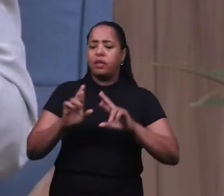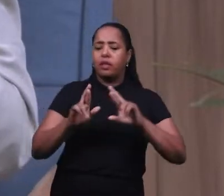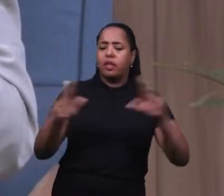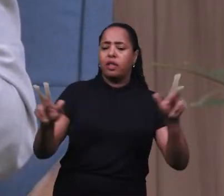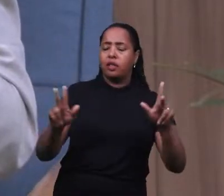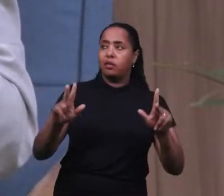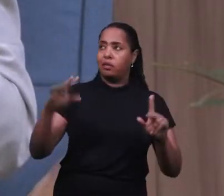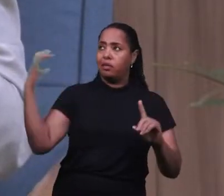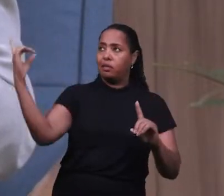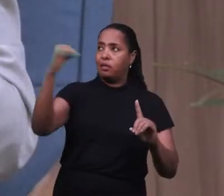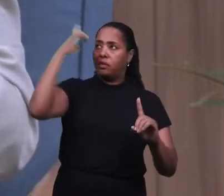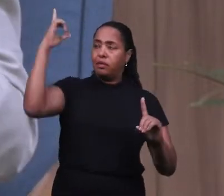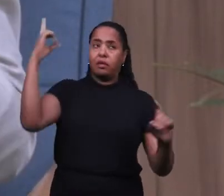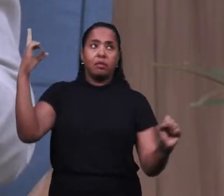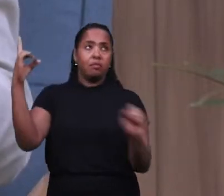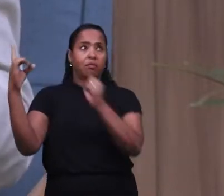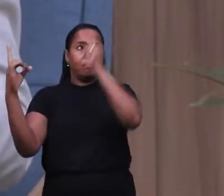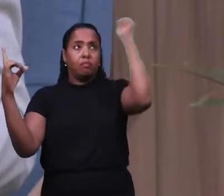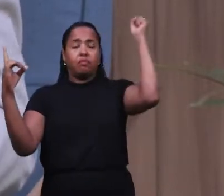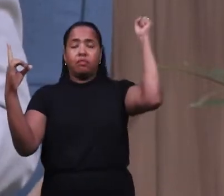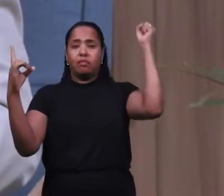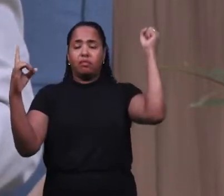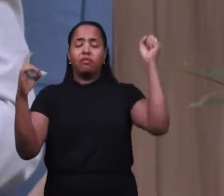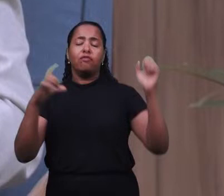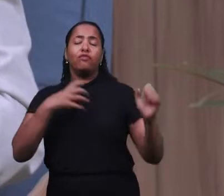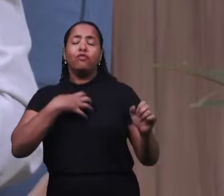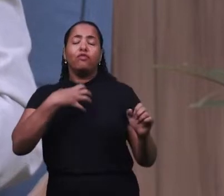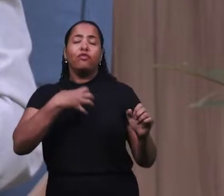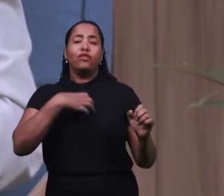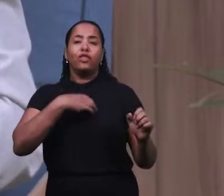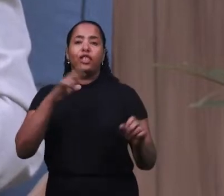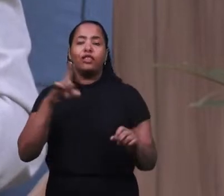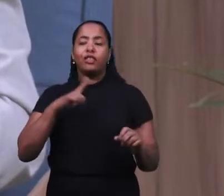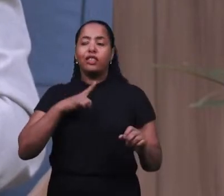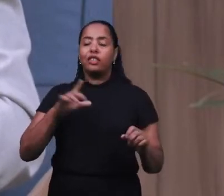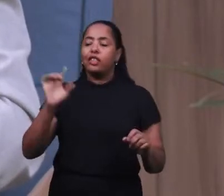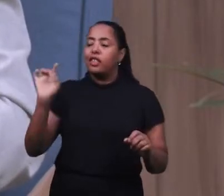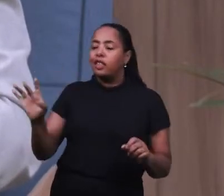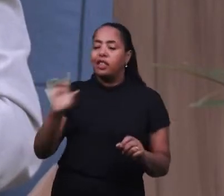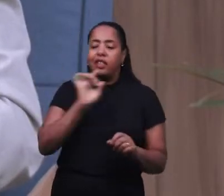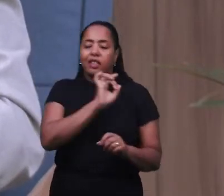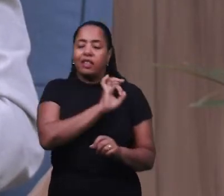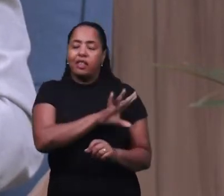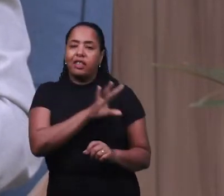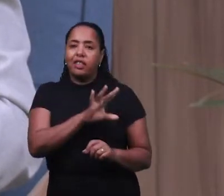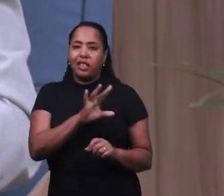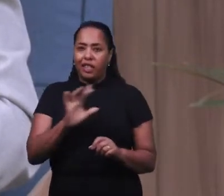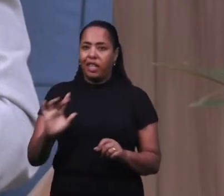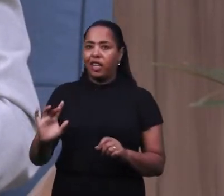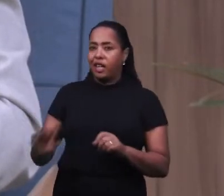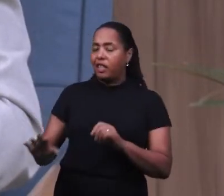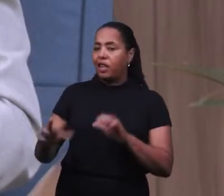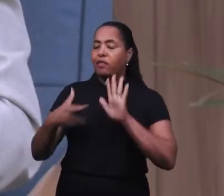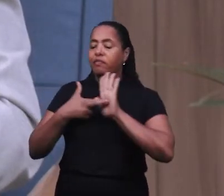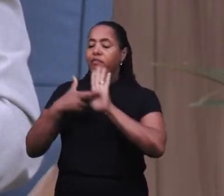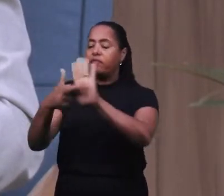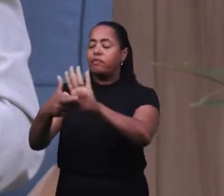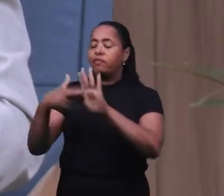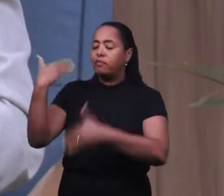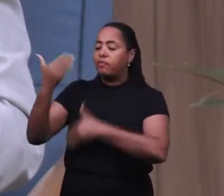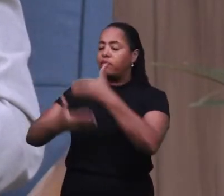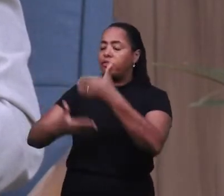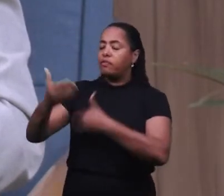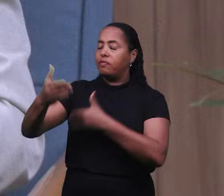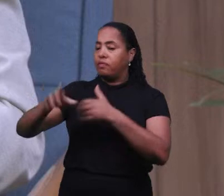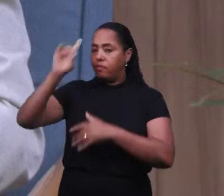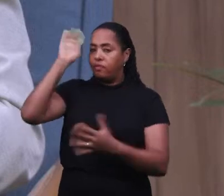les différences entre David et Saül, par exemple, on trouvait la façon comme chacun a